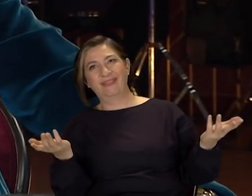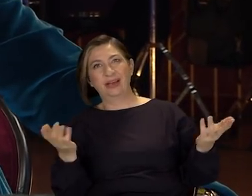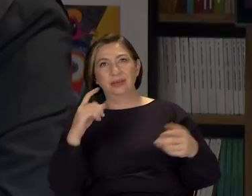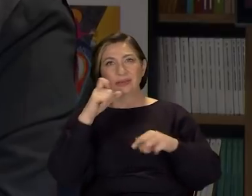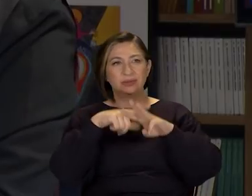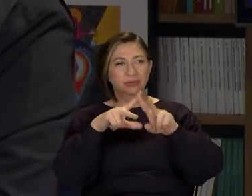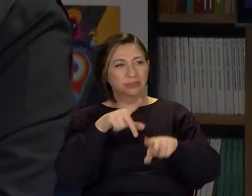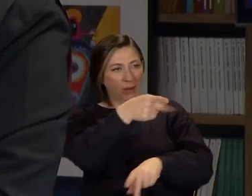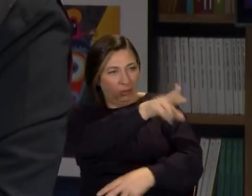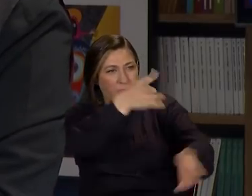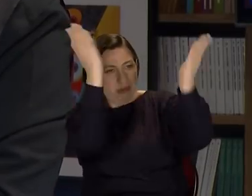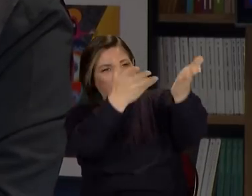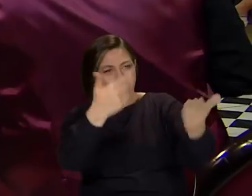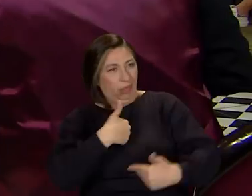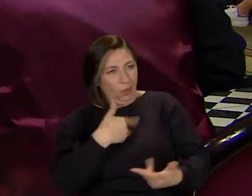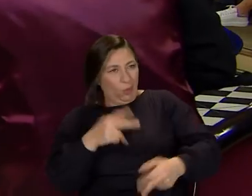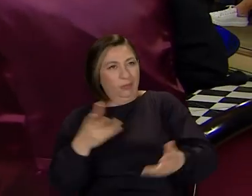Cemal böyle sen öl lan dedi.